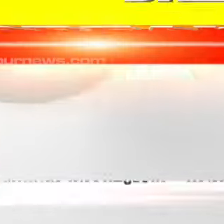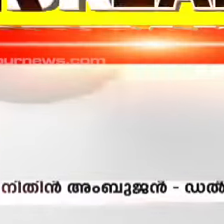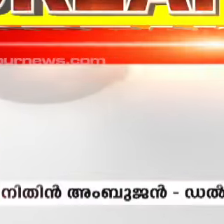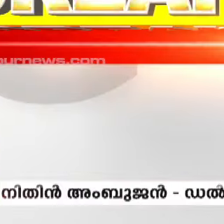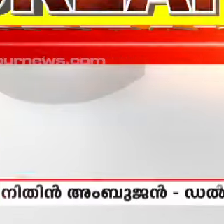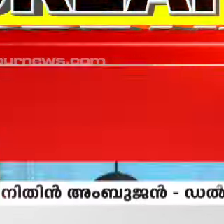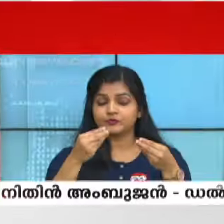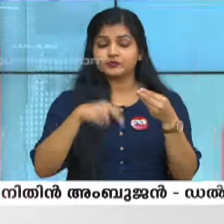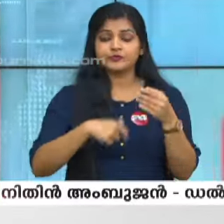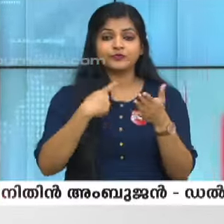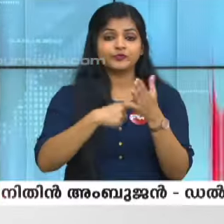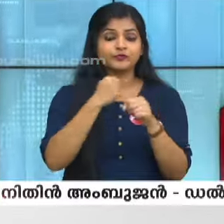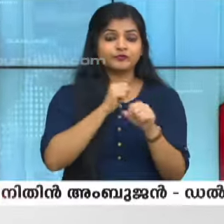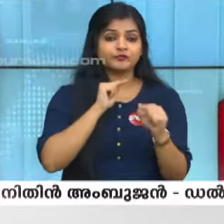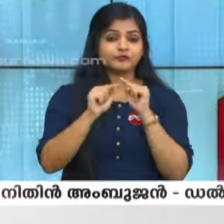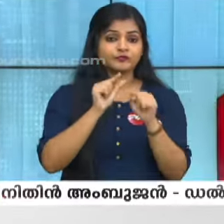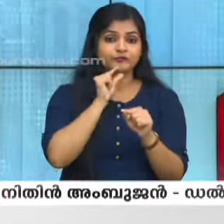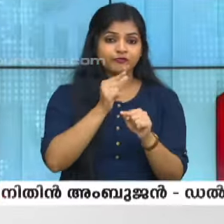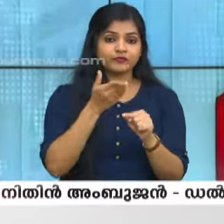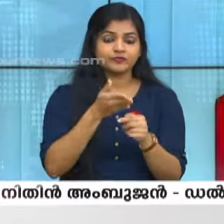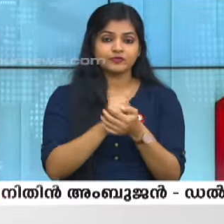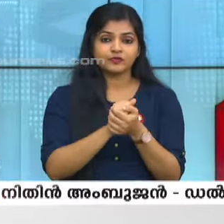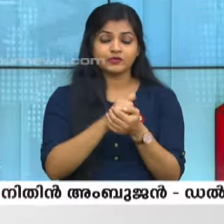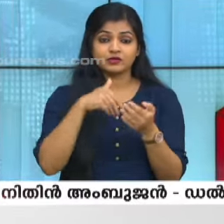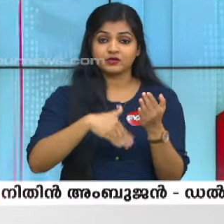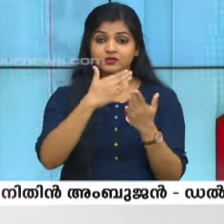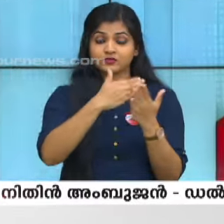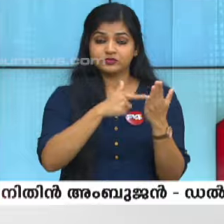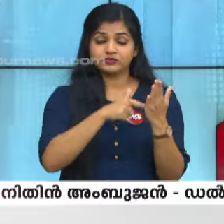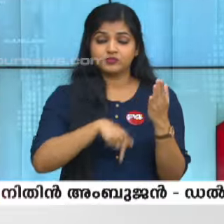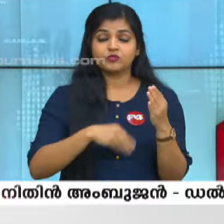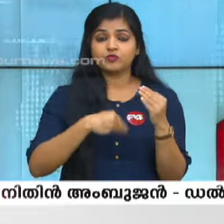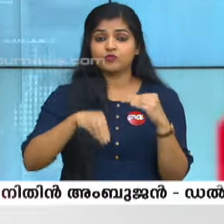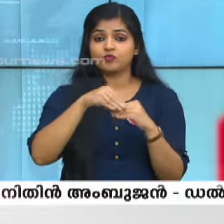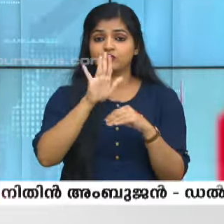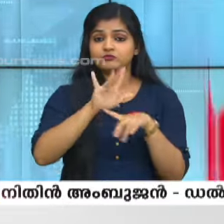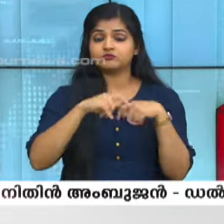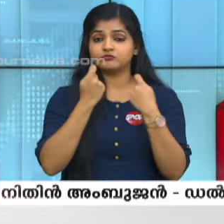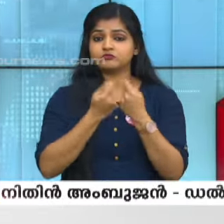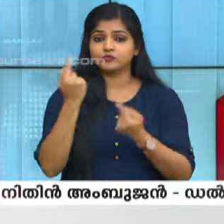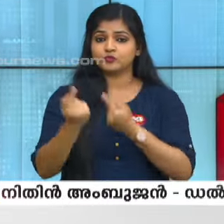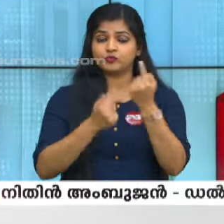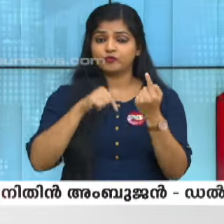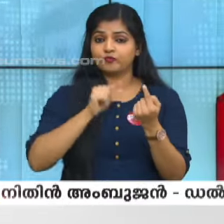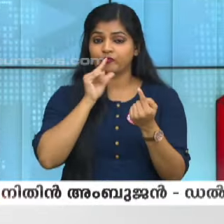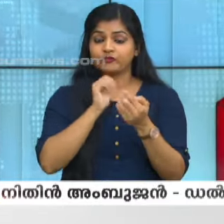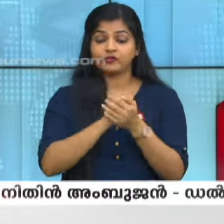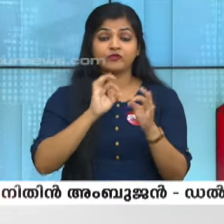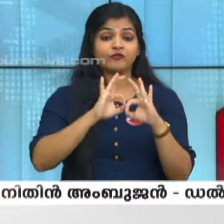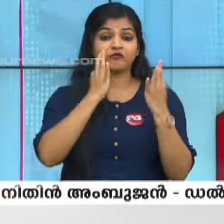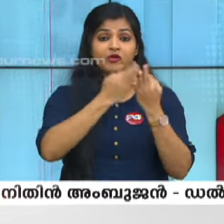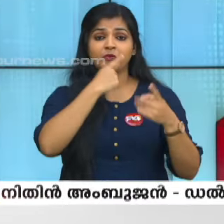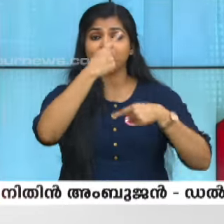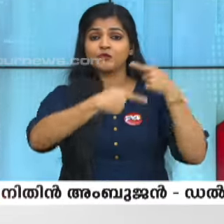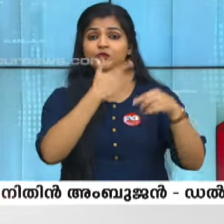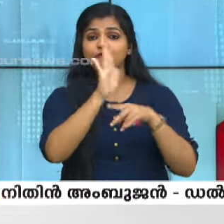പുറത്തുവിട്ടാണ് ഈ വിമർശനം എന്നതും ശ്രദ്ധേയമാണ്. എന്തായാലും ഈ ഒരു വിഷയം സജീവമായി തന്നെ കോൺഗ്രസ് ഉയർത്തുകയാണ്. കുടുംബവാഴ്ചയുടെ പേരിൽ എന്നും പഴികേട്ട കോൺഗ്രസിന്